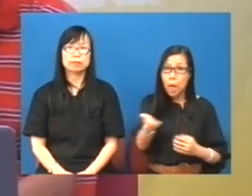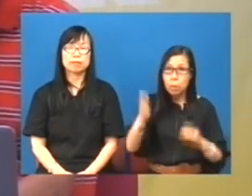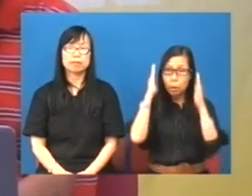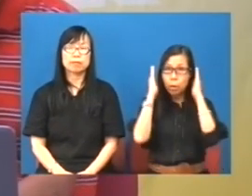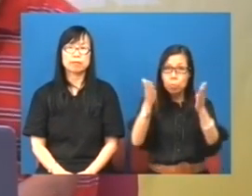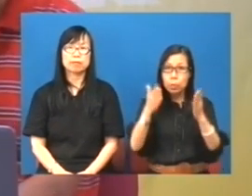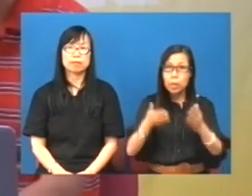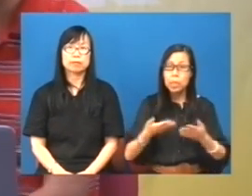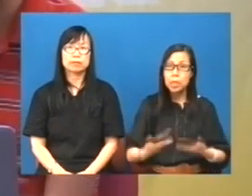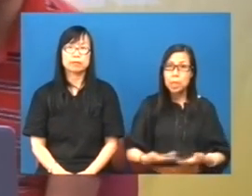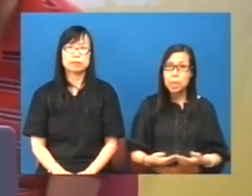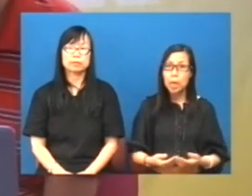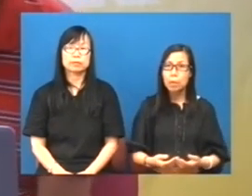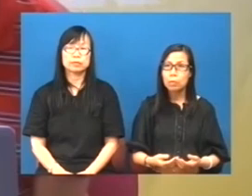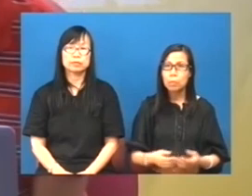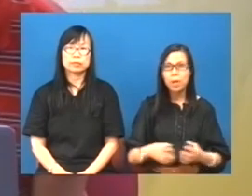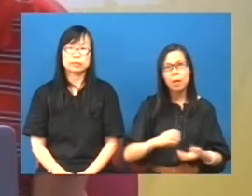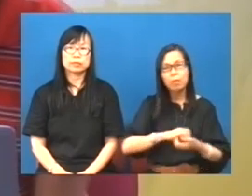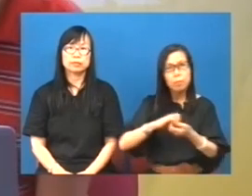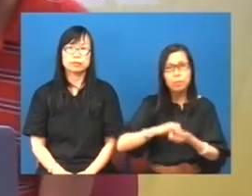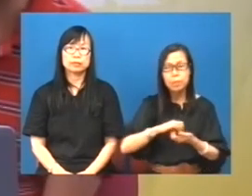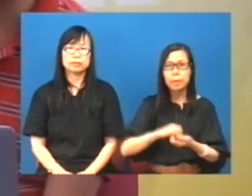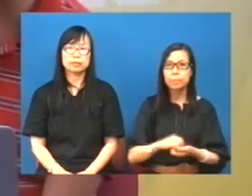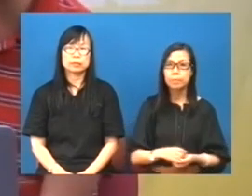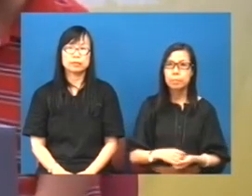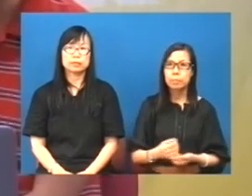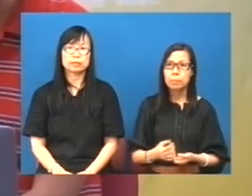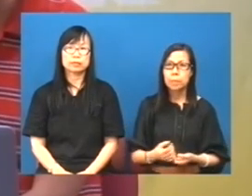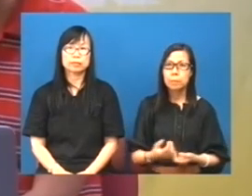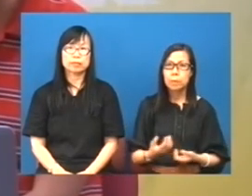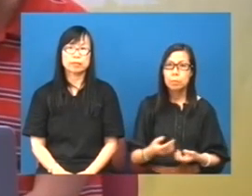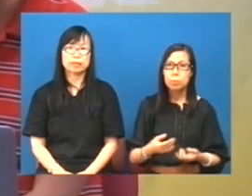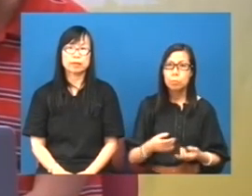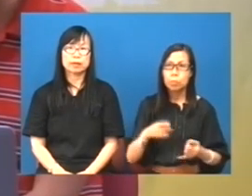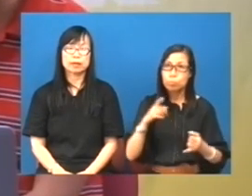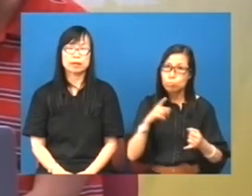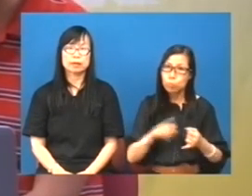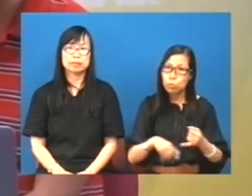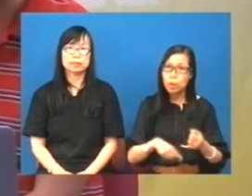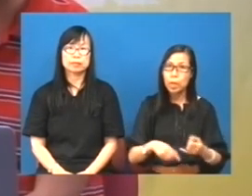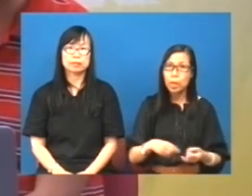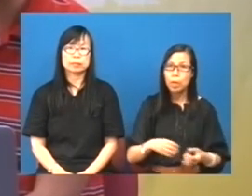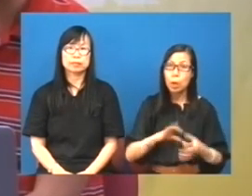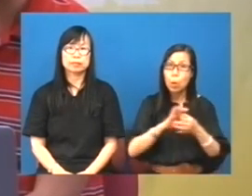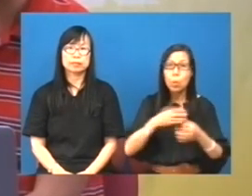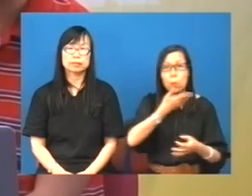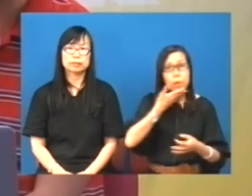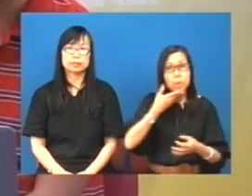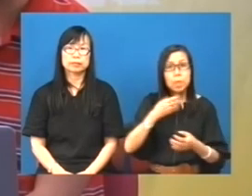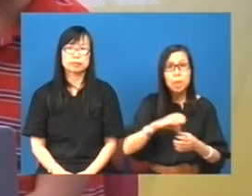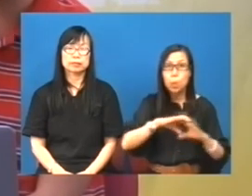情況都頗為複雜如果你說因為這件事其實後來關青會有一些人就直接